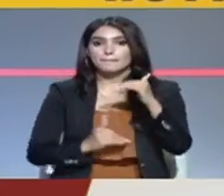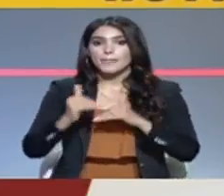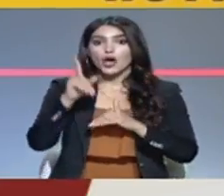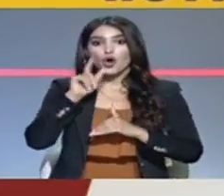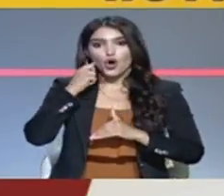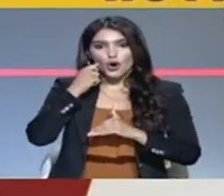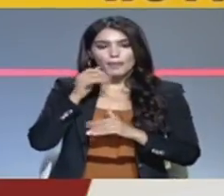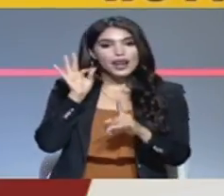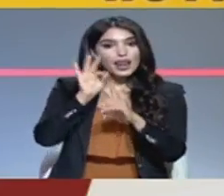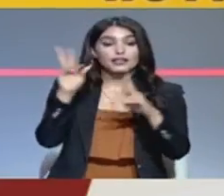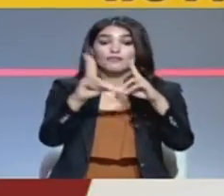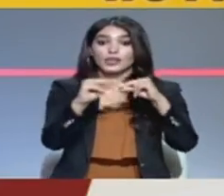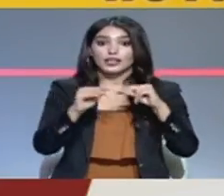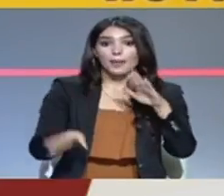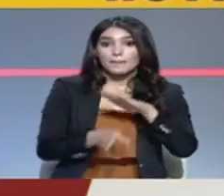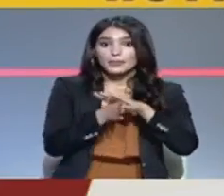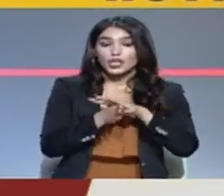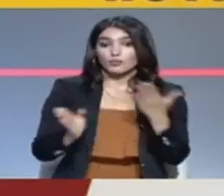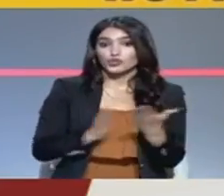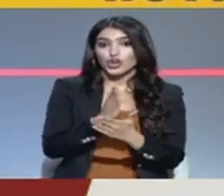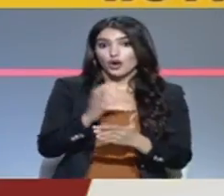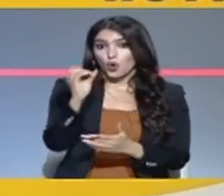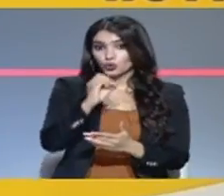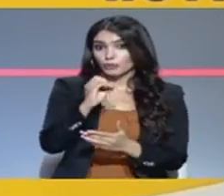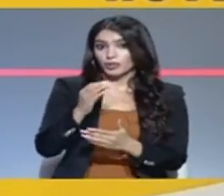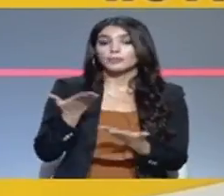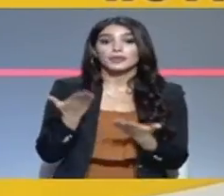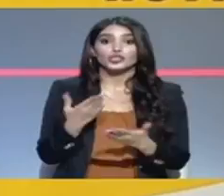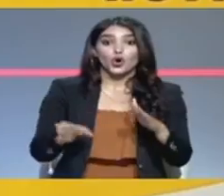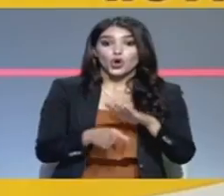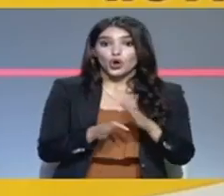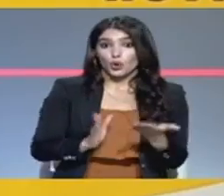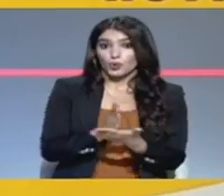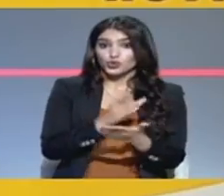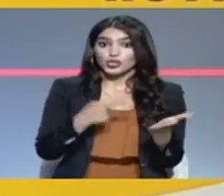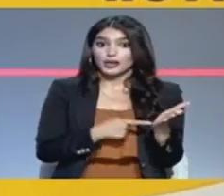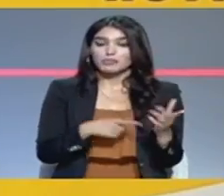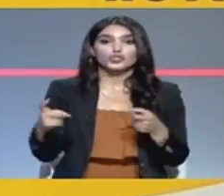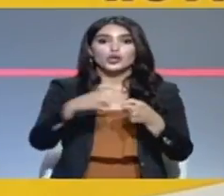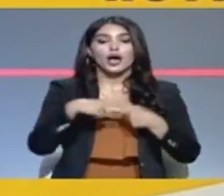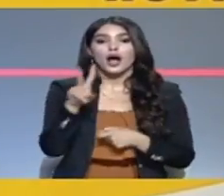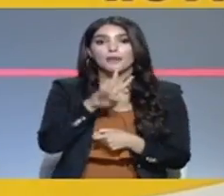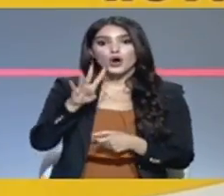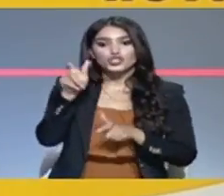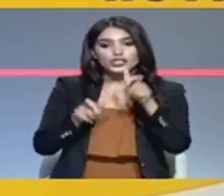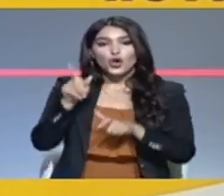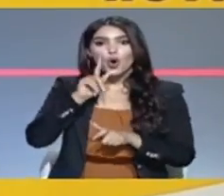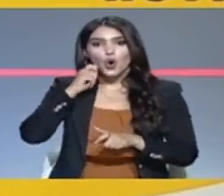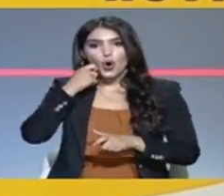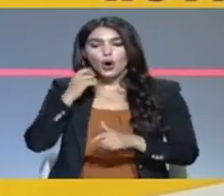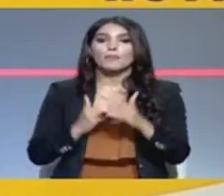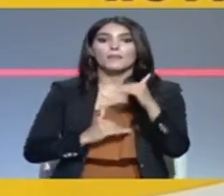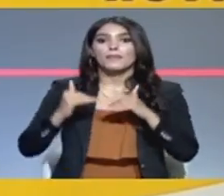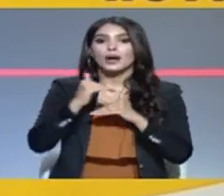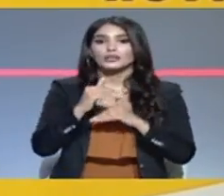النزاهة. هذا المشروع اللي انطلق منذ شهر أكتوبر. المشروع هذا هو بالأساس شاركوا فيه 24 يافع ويافعة